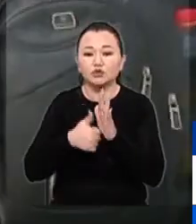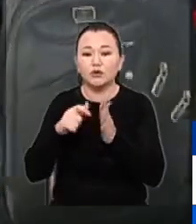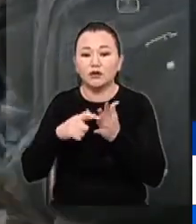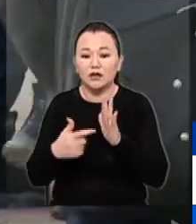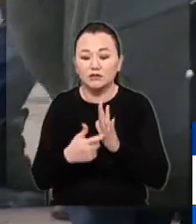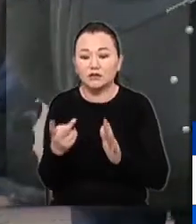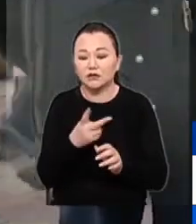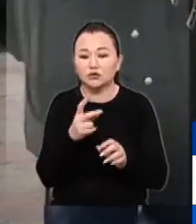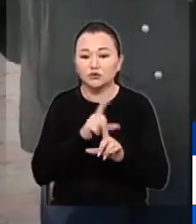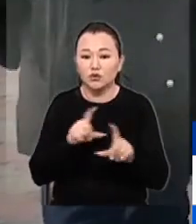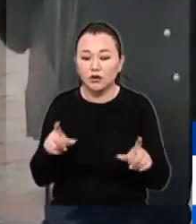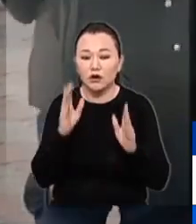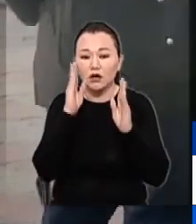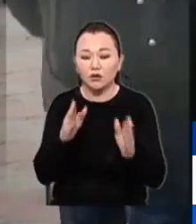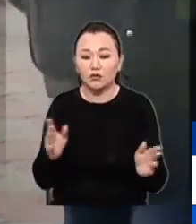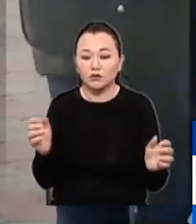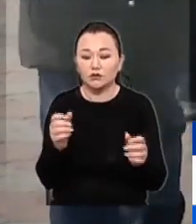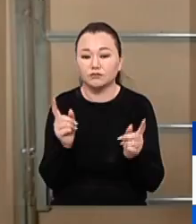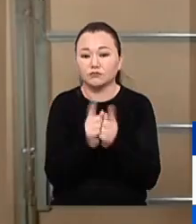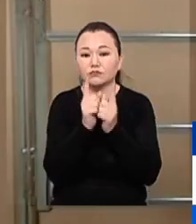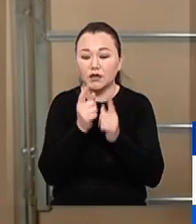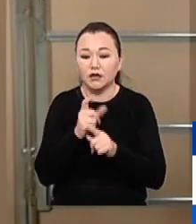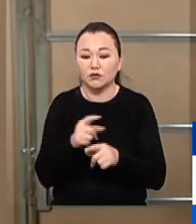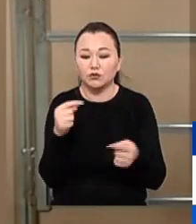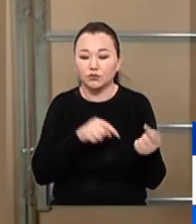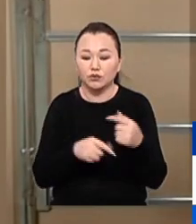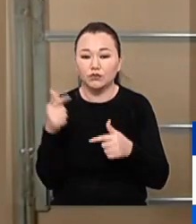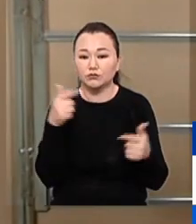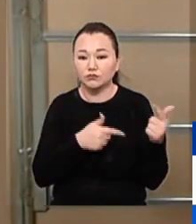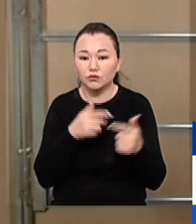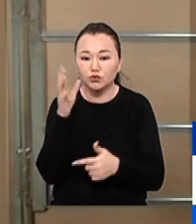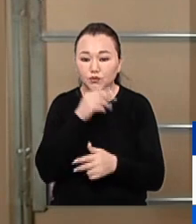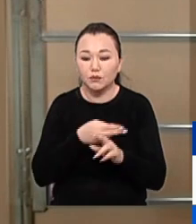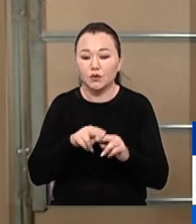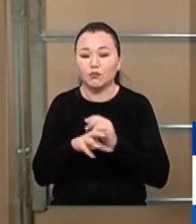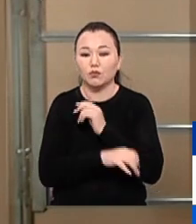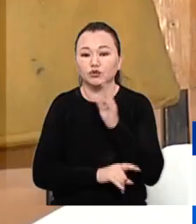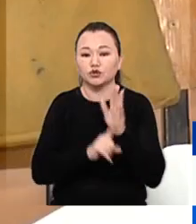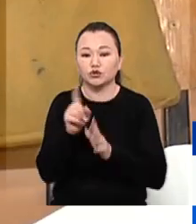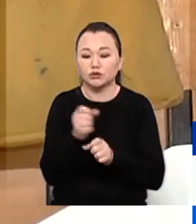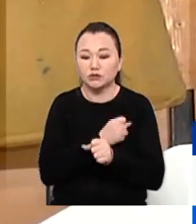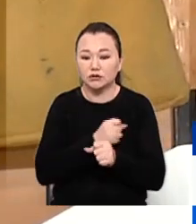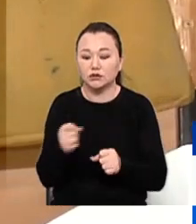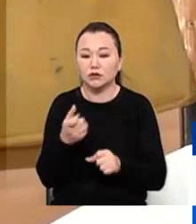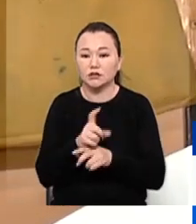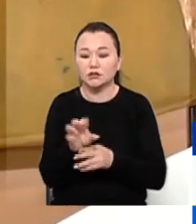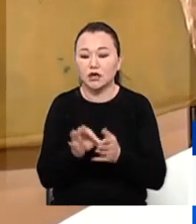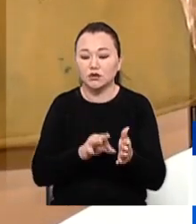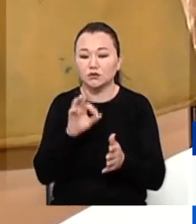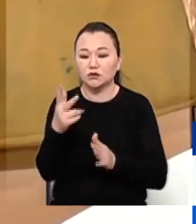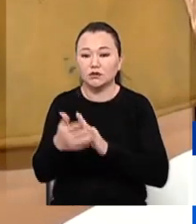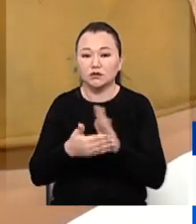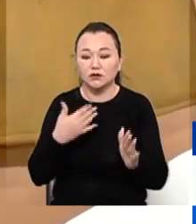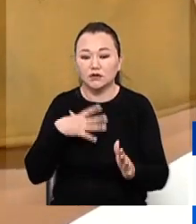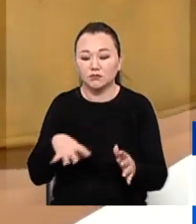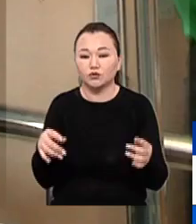сынып оқушылары дәлізде соқтығысып қалған, сол арада бір-біріне балағат сөз айтып үлгеріпті, содан төбелес басталған. Әр олар бірден жедел жәрдем